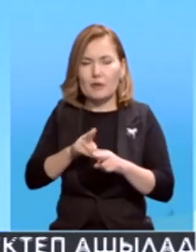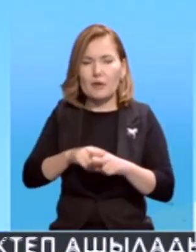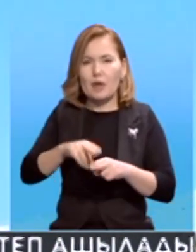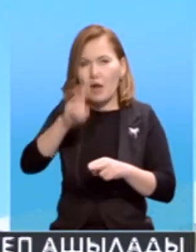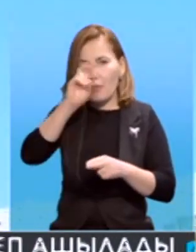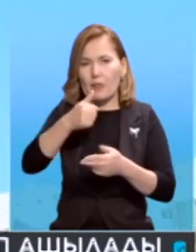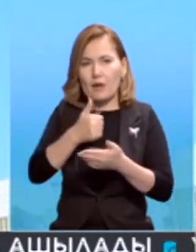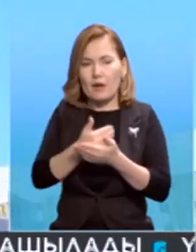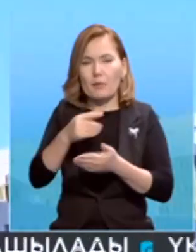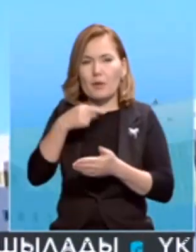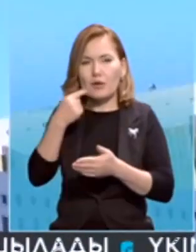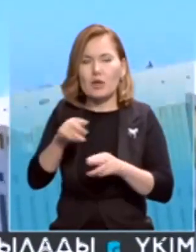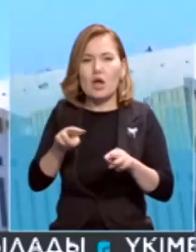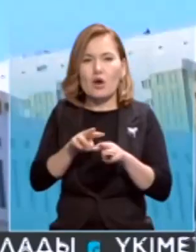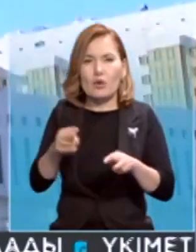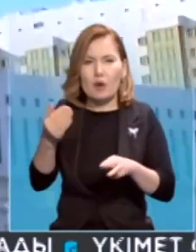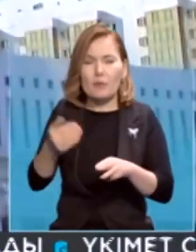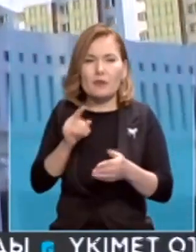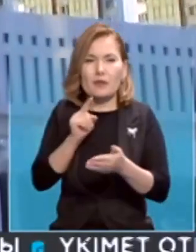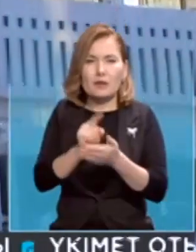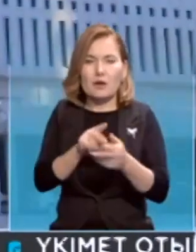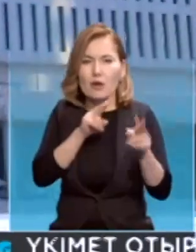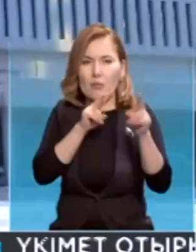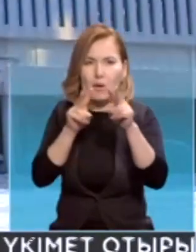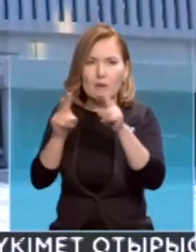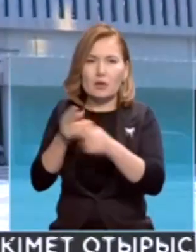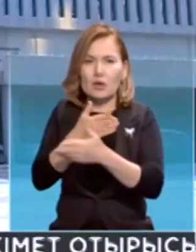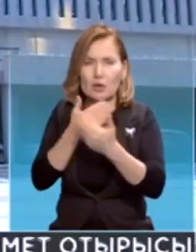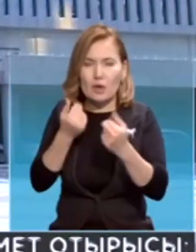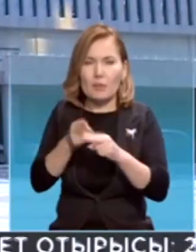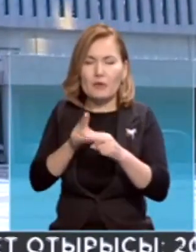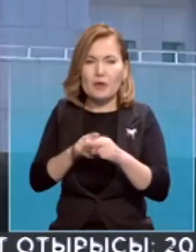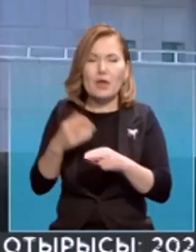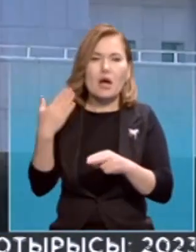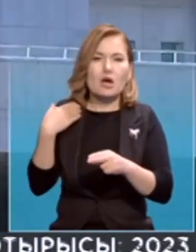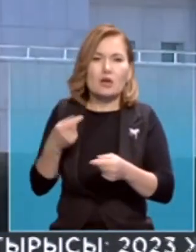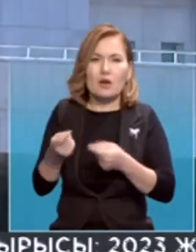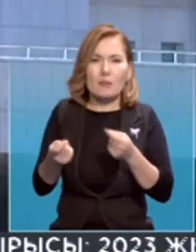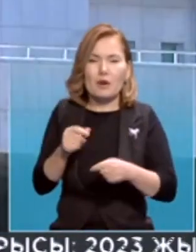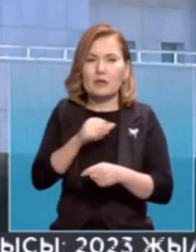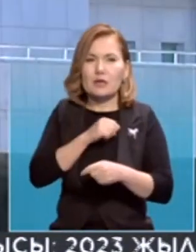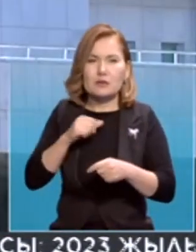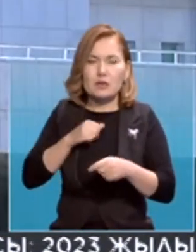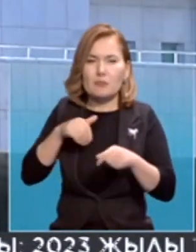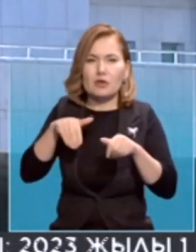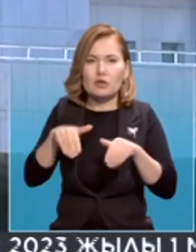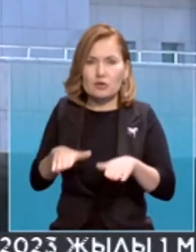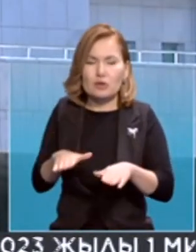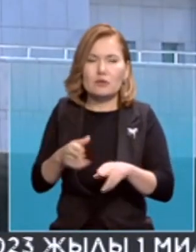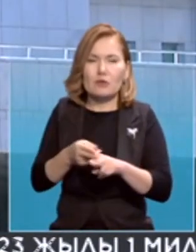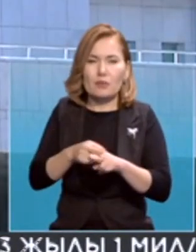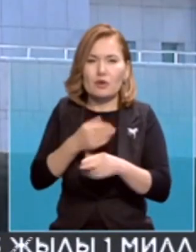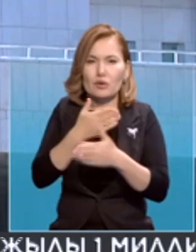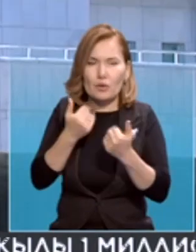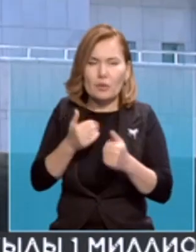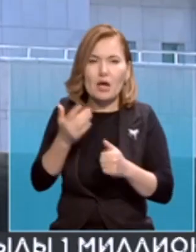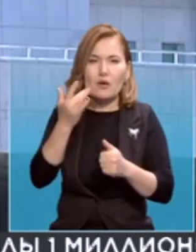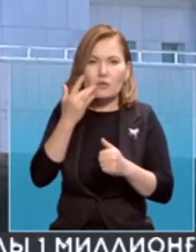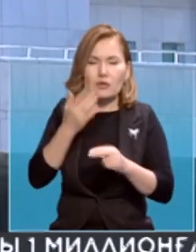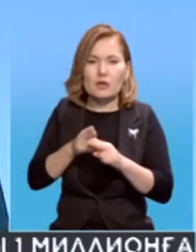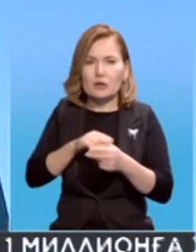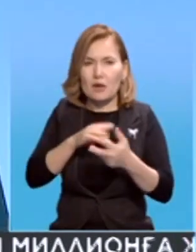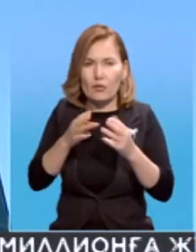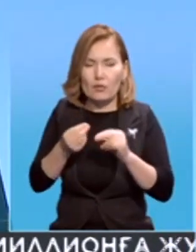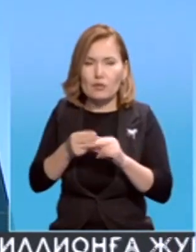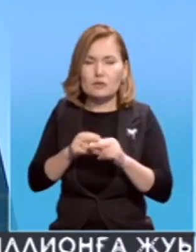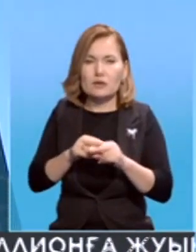башчысының айтуынша, бұған үкімет тарапынан тиісті бақылаудың болмауы себеп. Тіпті шенеуніктер өз бетінше шешім қабылдаудан қорқақтап, үнемі жоғары жаққа қарайлайды.